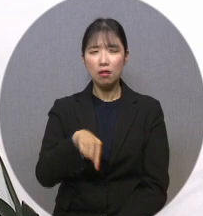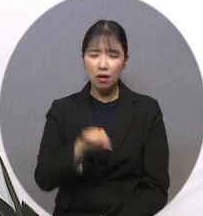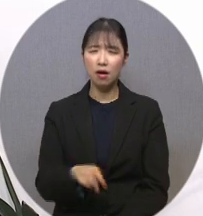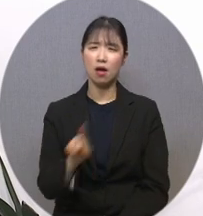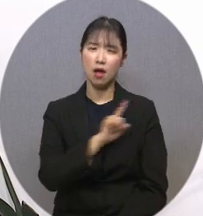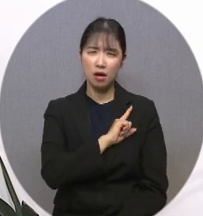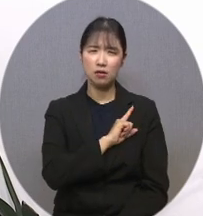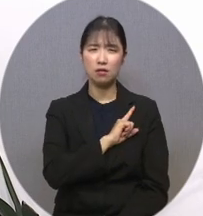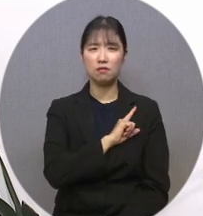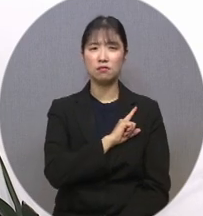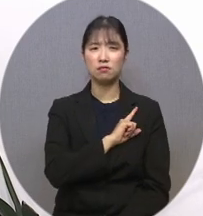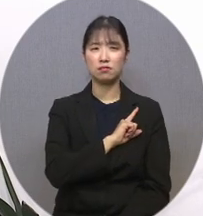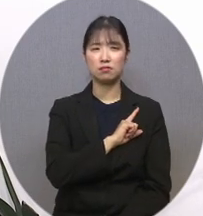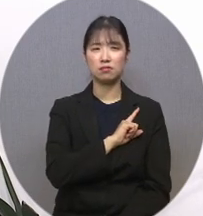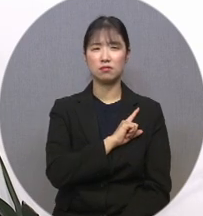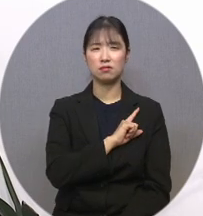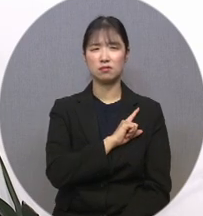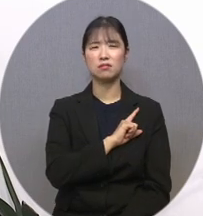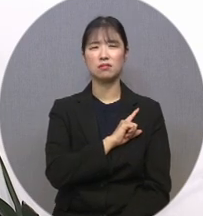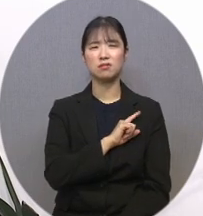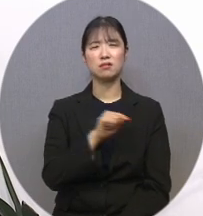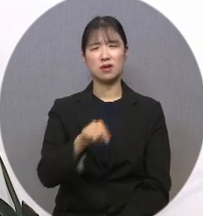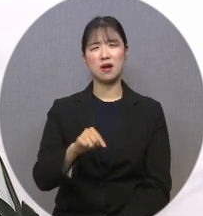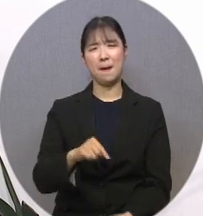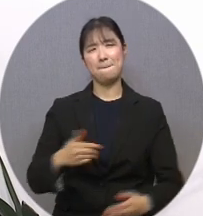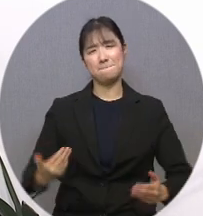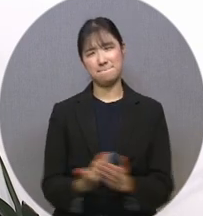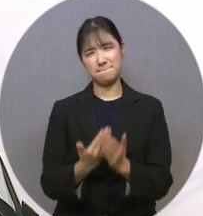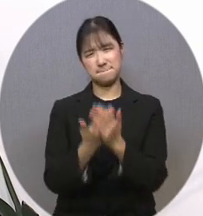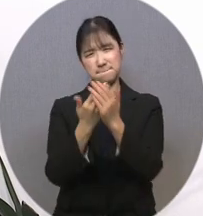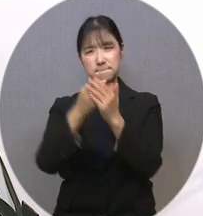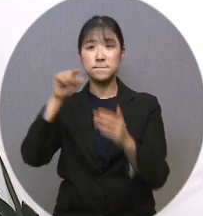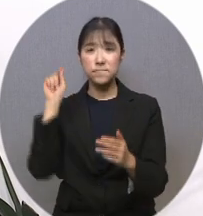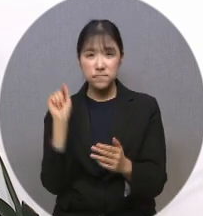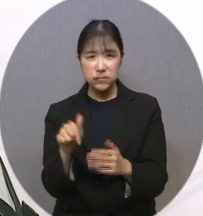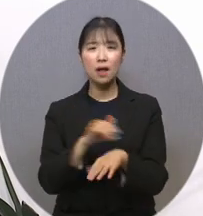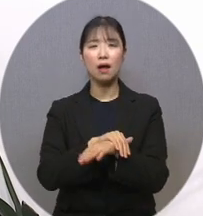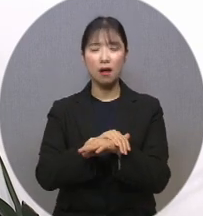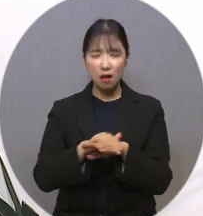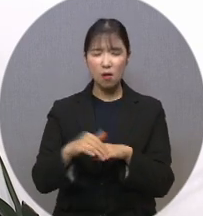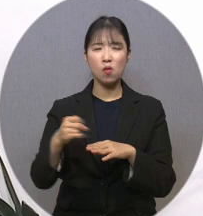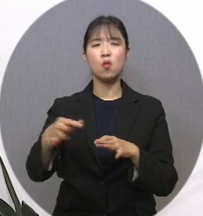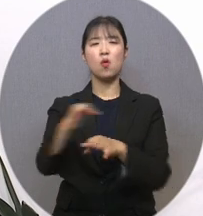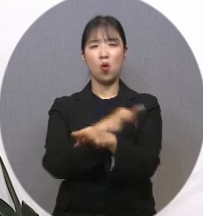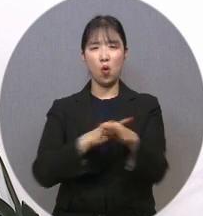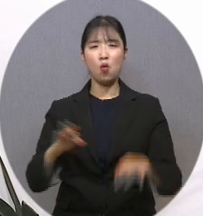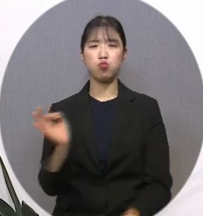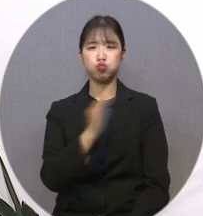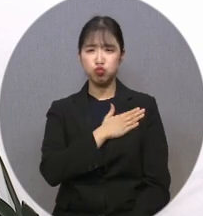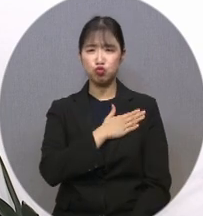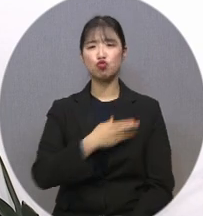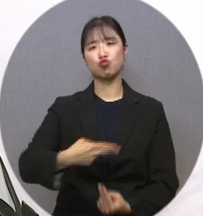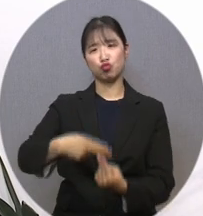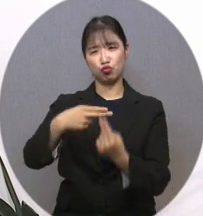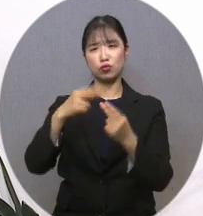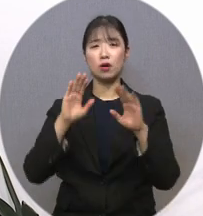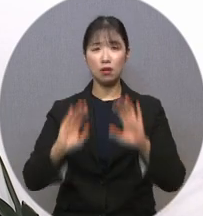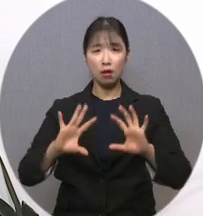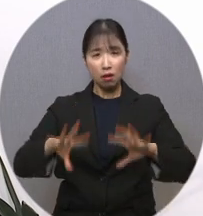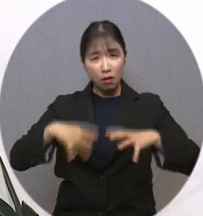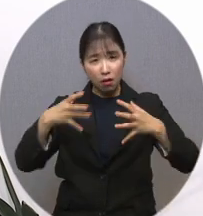있어서 가장 그동안 압축성장을 해오면서 많은 경제적 부도 창출했고, 이제